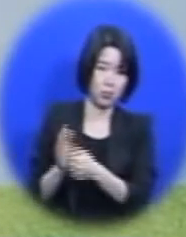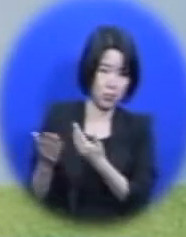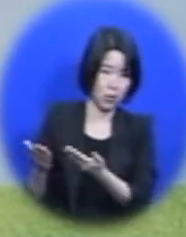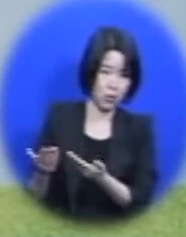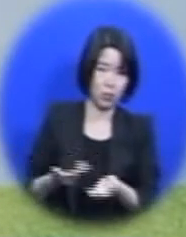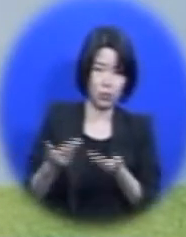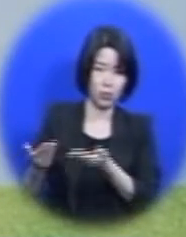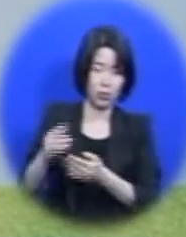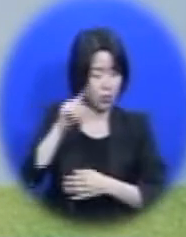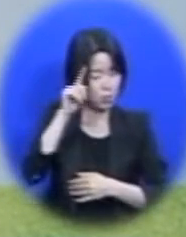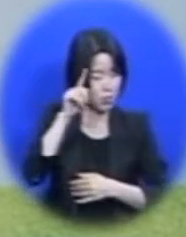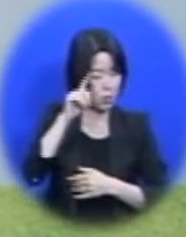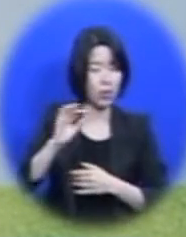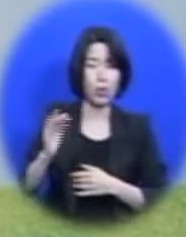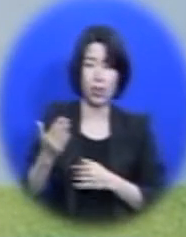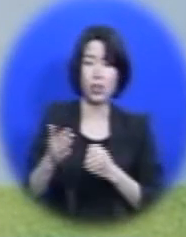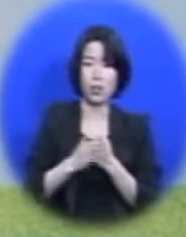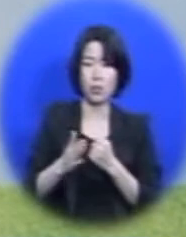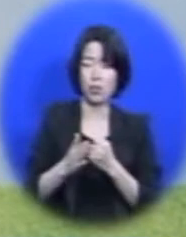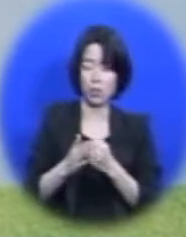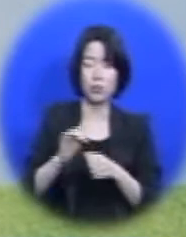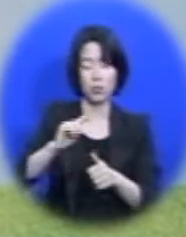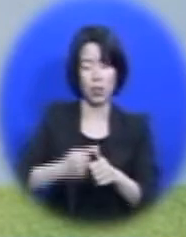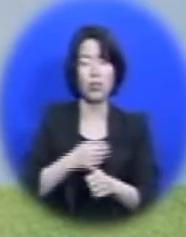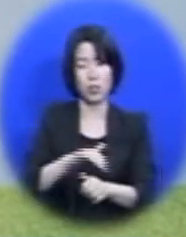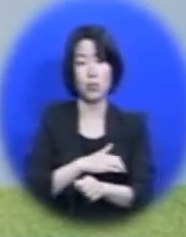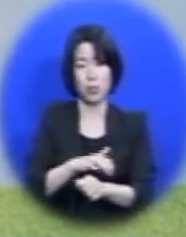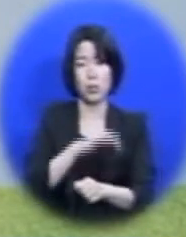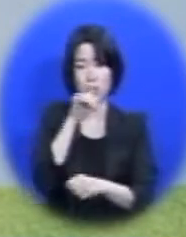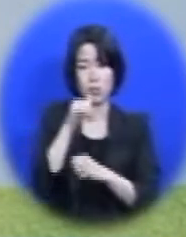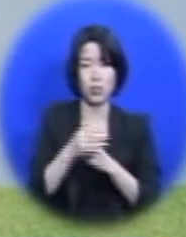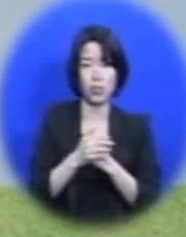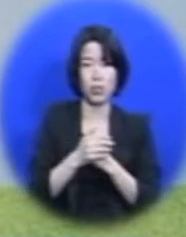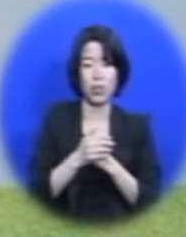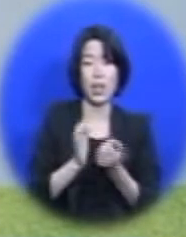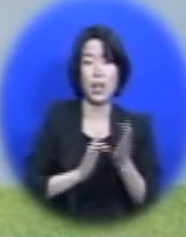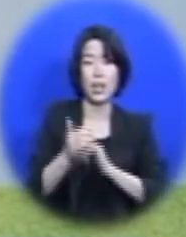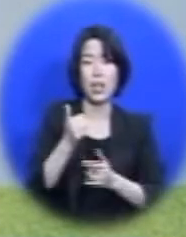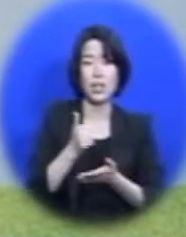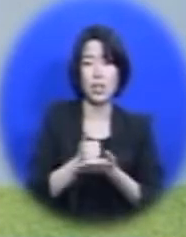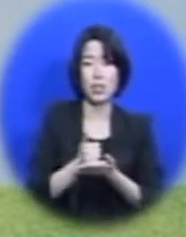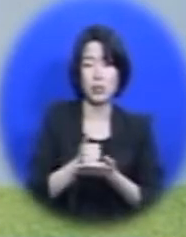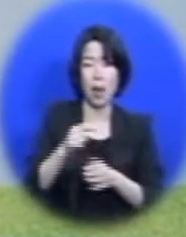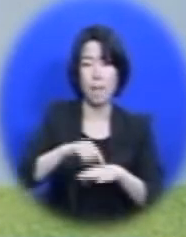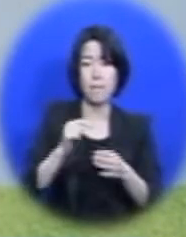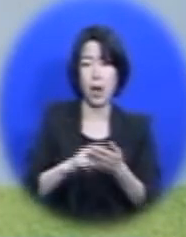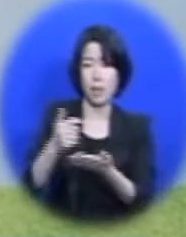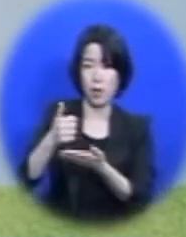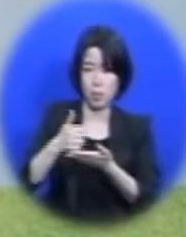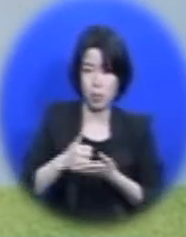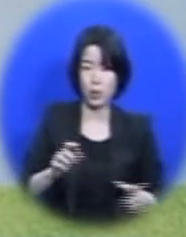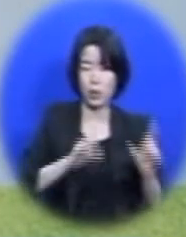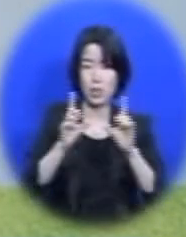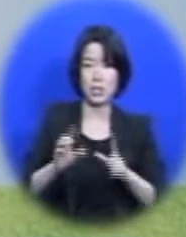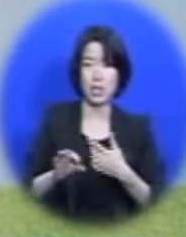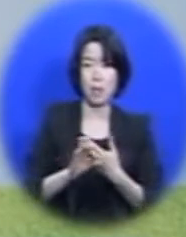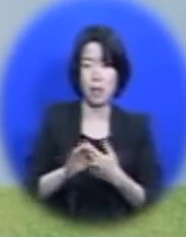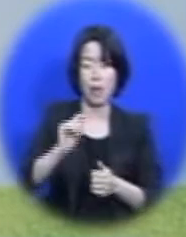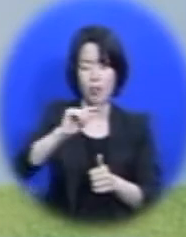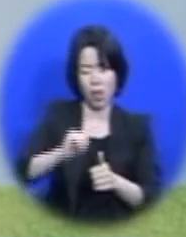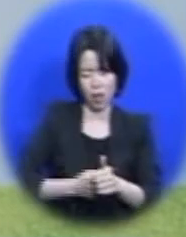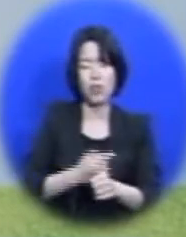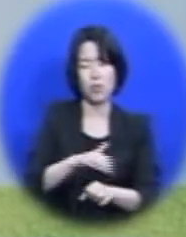되고 그러면 당연히 좀 불편하지요. 예수님을 마음에 모시고 살면 당연히